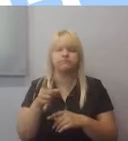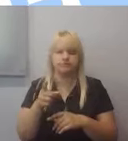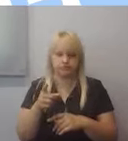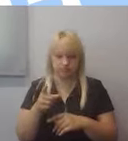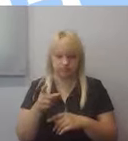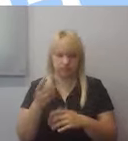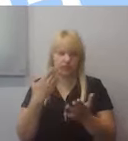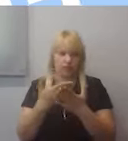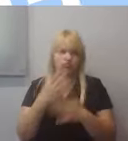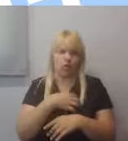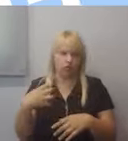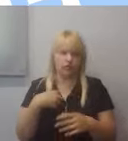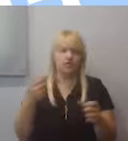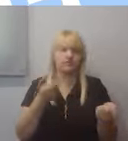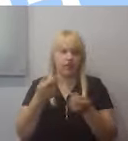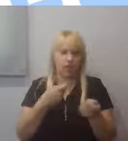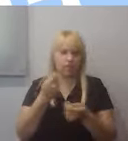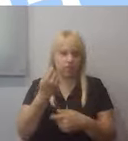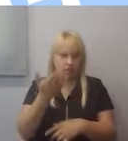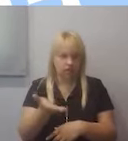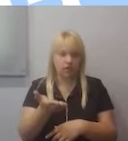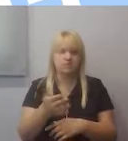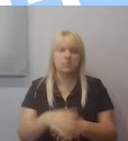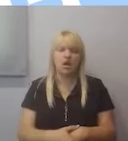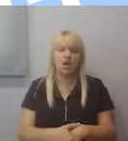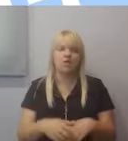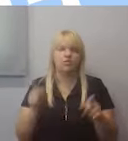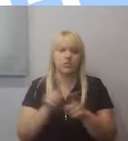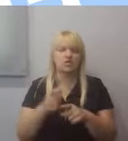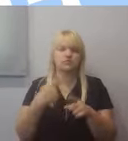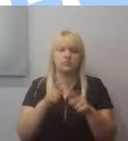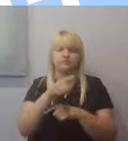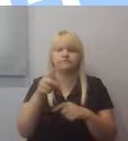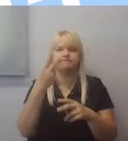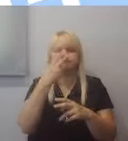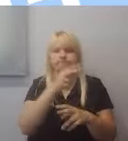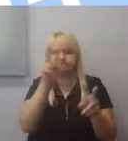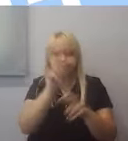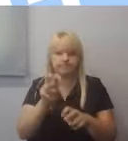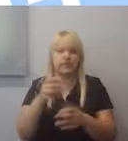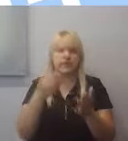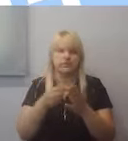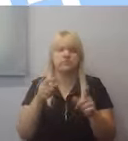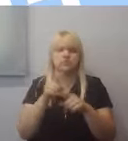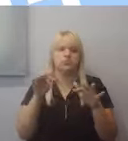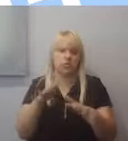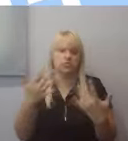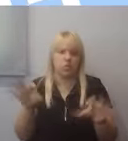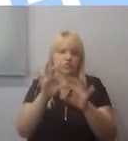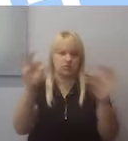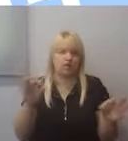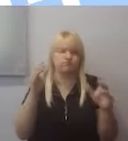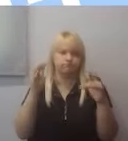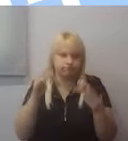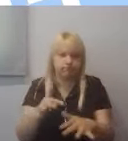pārvalda un mums līdz ar to viņās jāizvērtē tas process notiek ja un te mēs redzam to salīdzinājumu ja kas